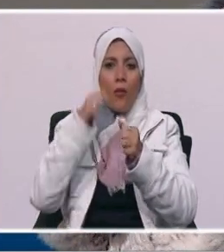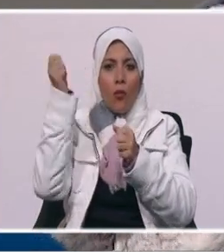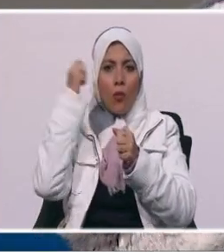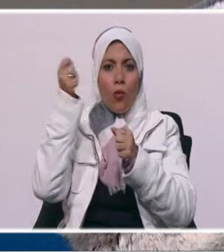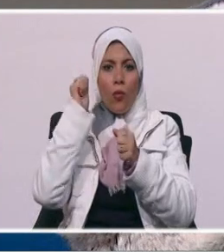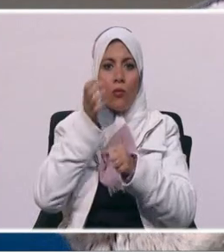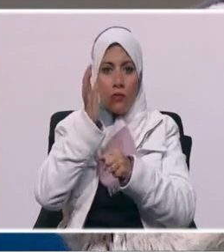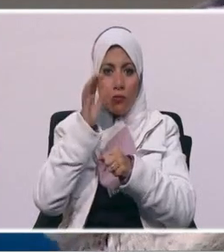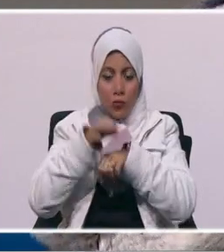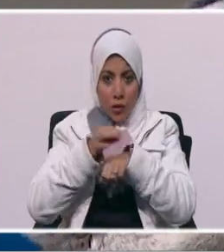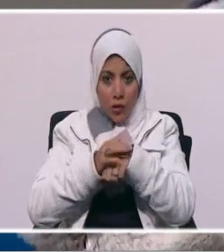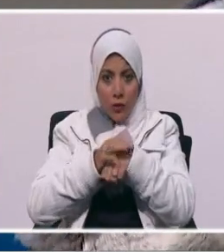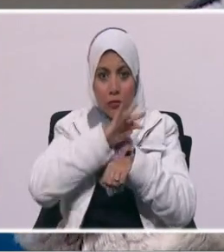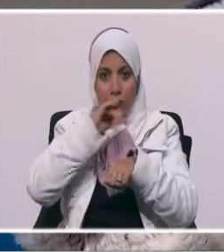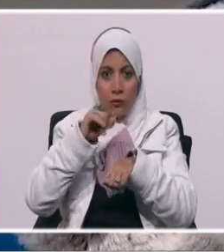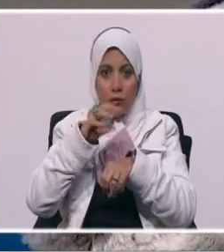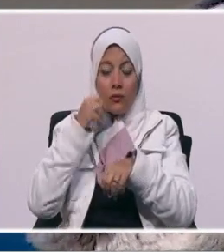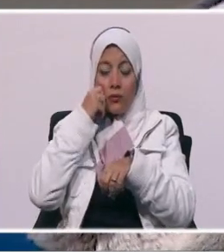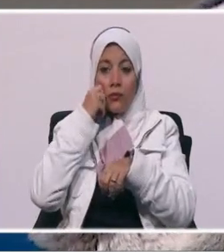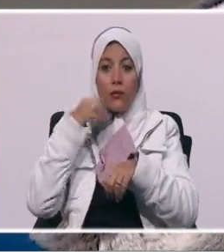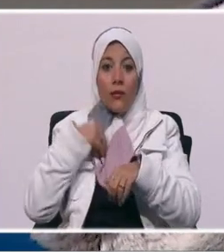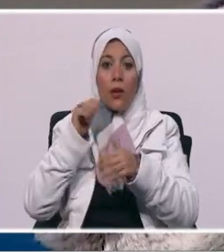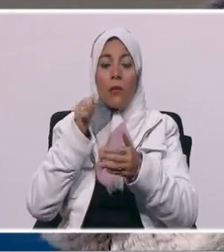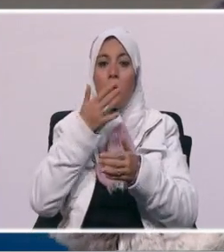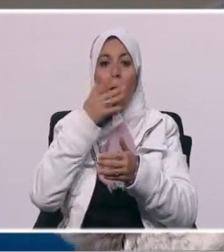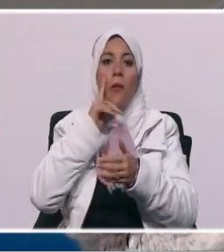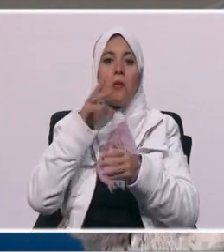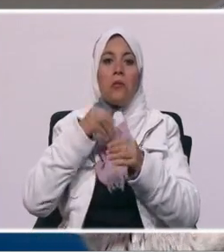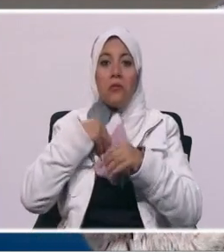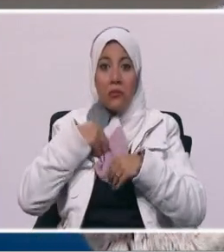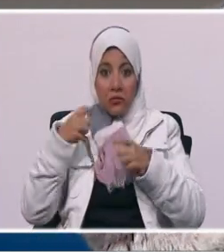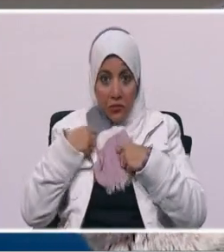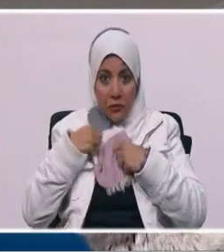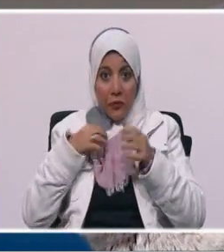للاسف كتب الخبر وانا اهلي ما كانوش عارفين ان انا في المستشفى وقتها،